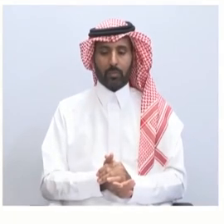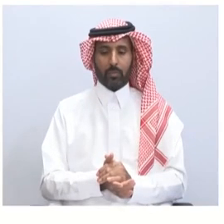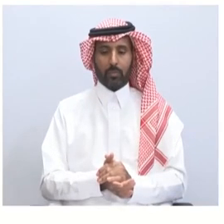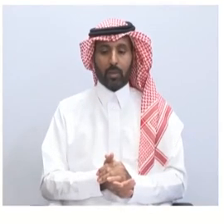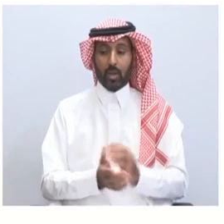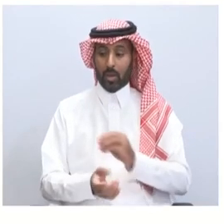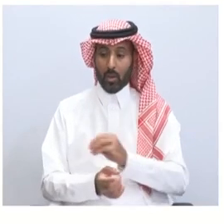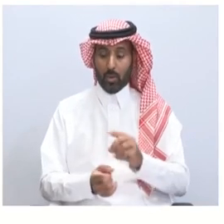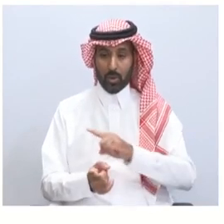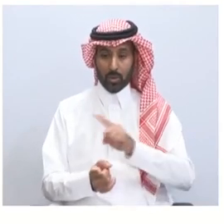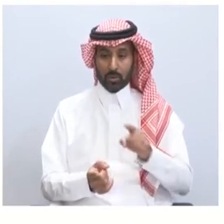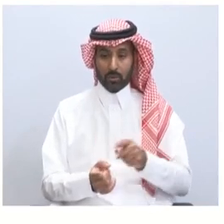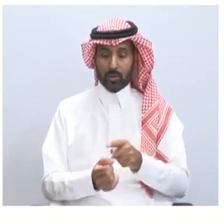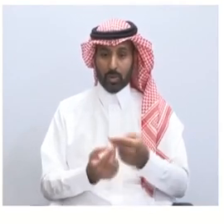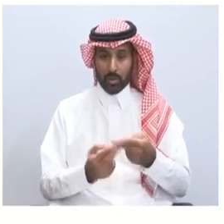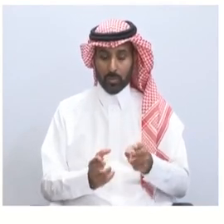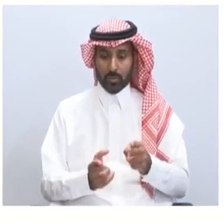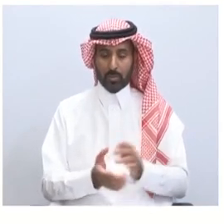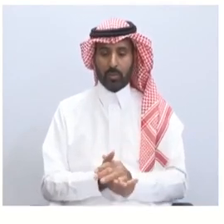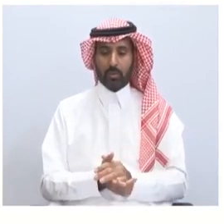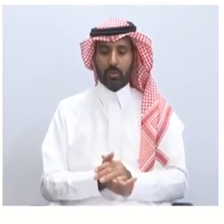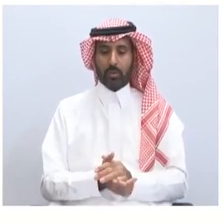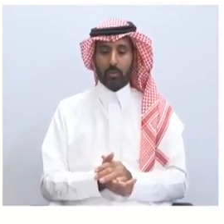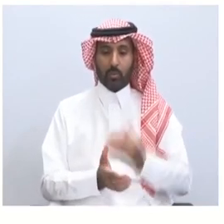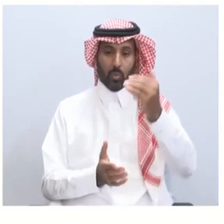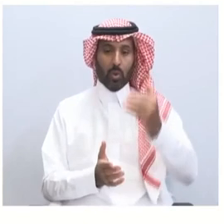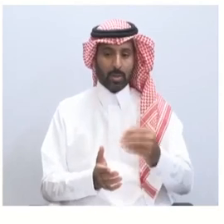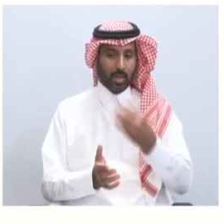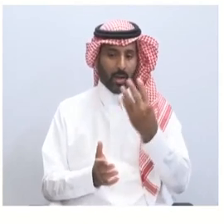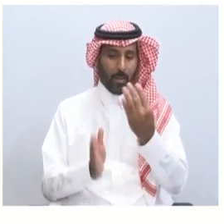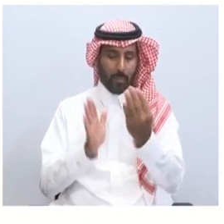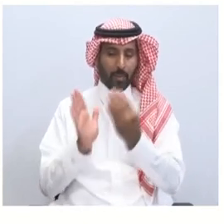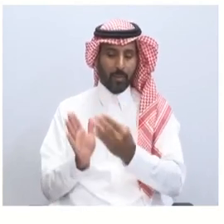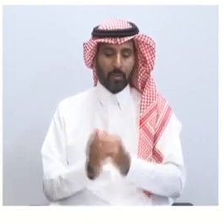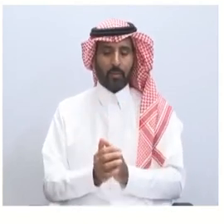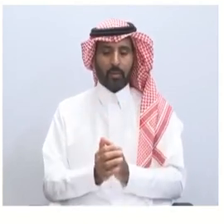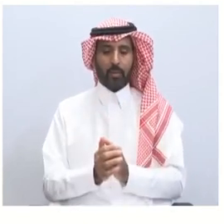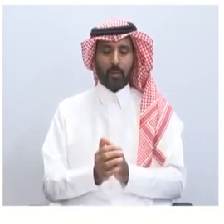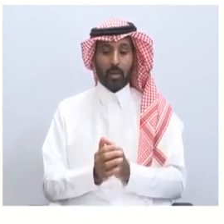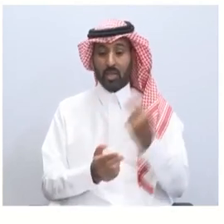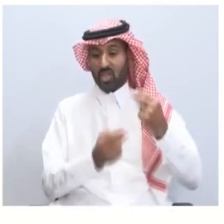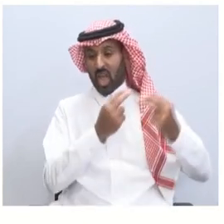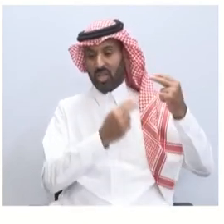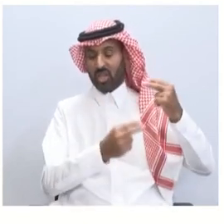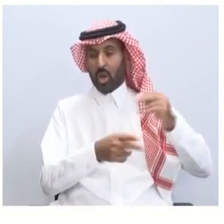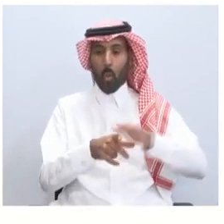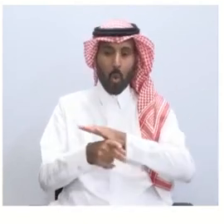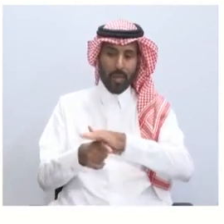انا وانتم نبتدئ بالوحده الرابعه التاريخ